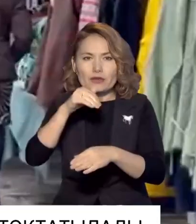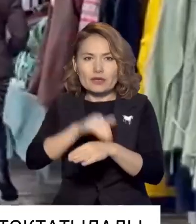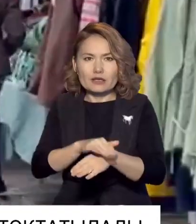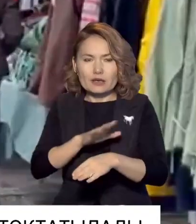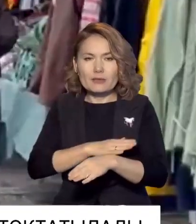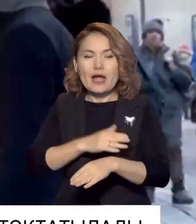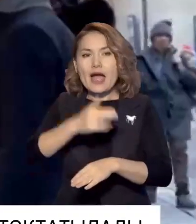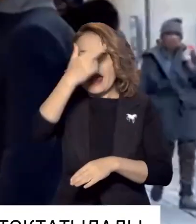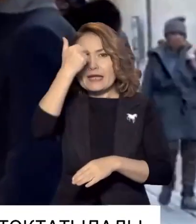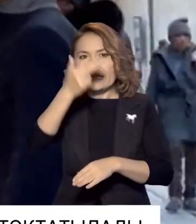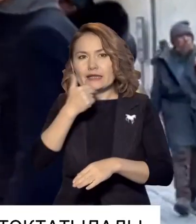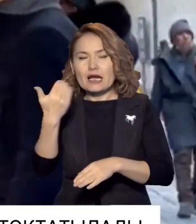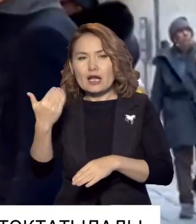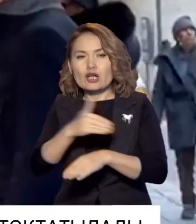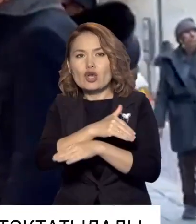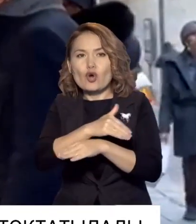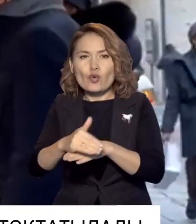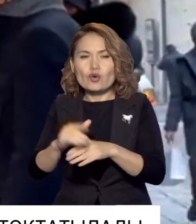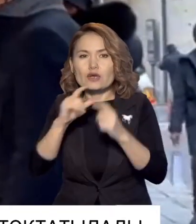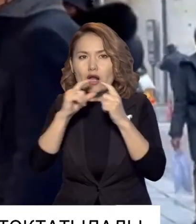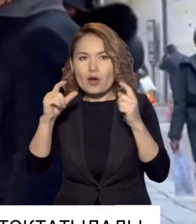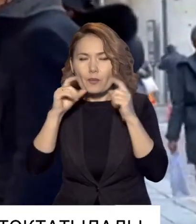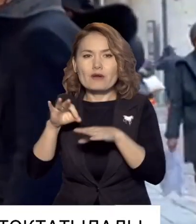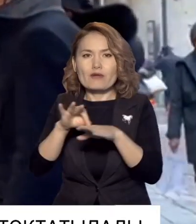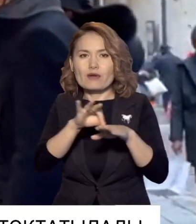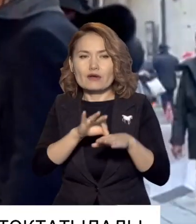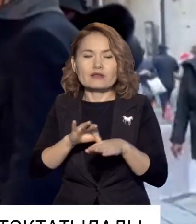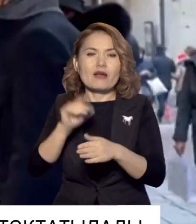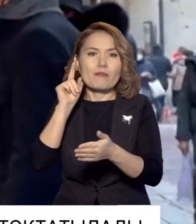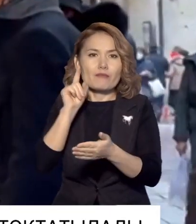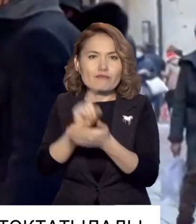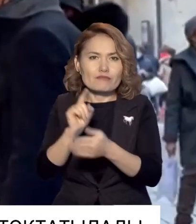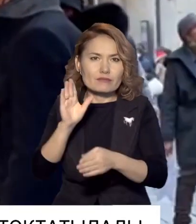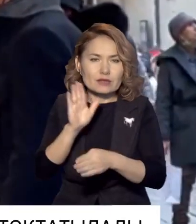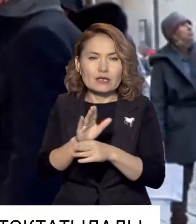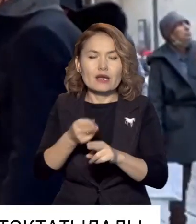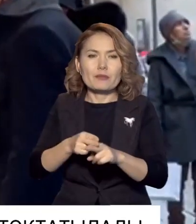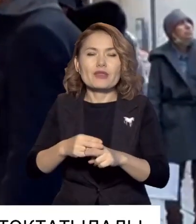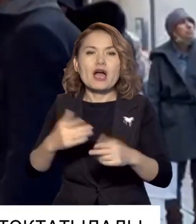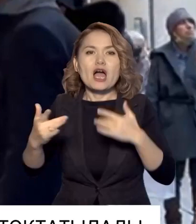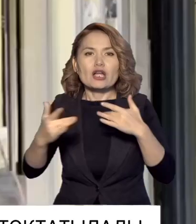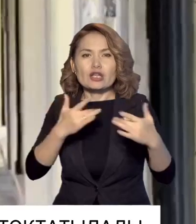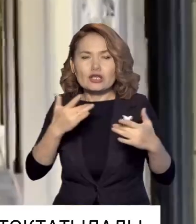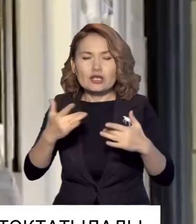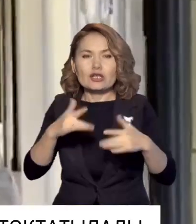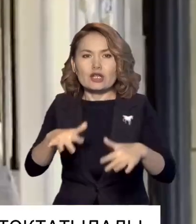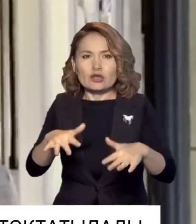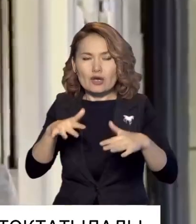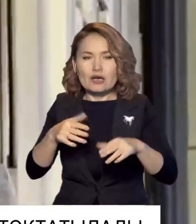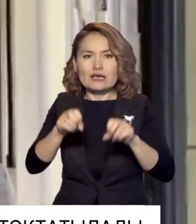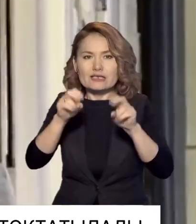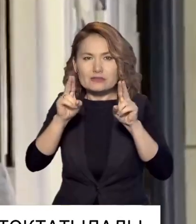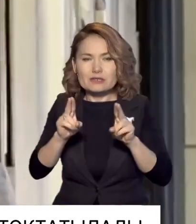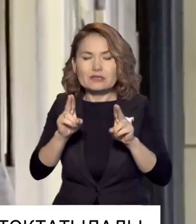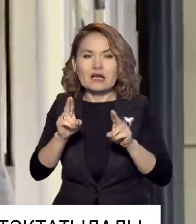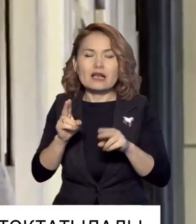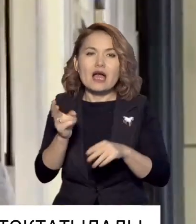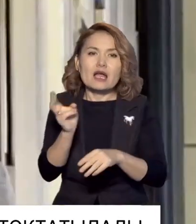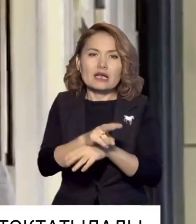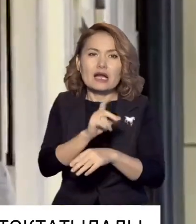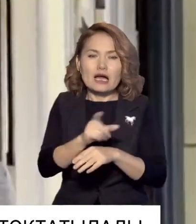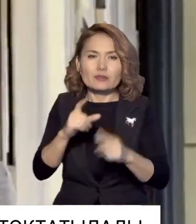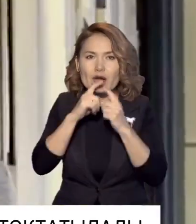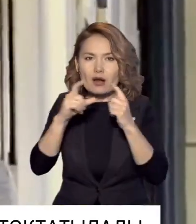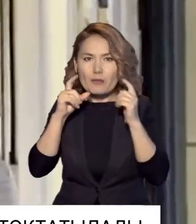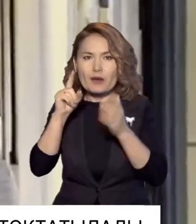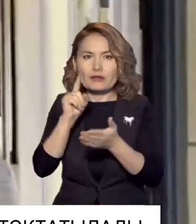анықталған. Италиялықтар көшеде бетперде тағып жүруге міндеттелді. Ал кинотеатр мен театрларда қорғаныс деңгейі жоғары, арнайы маскаларды тағу қажет.